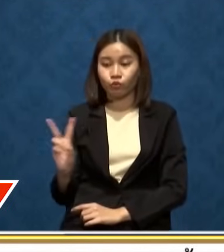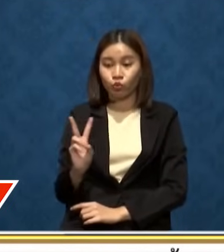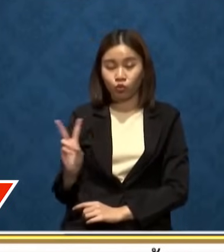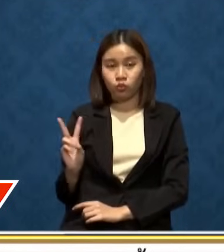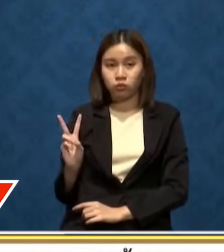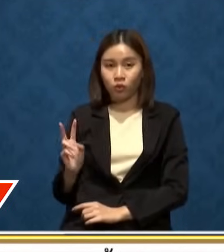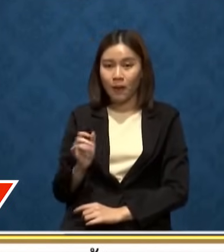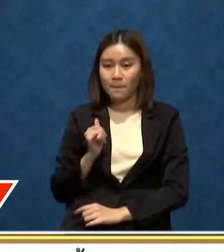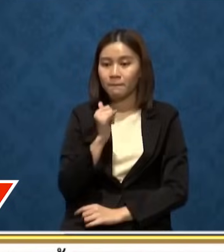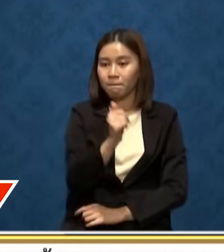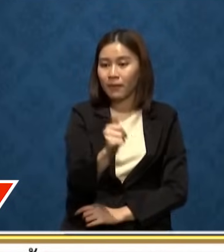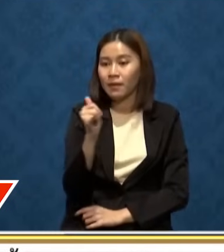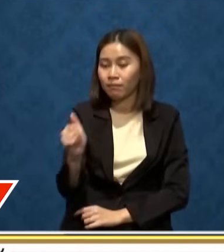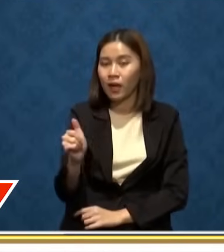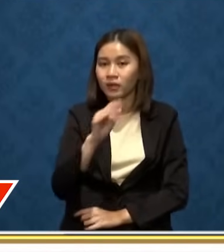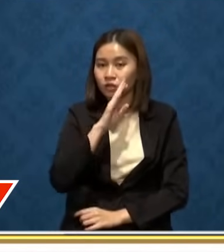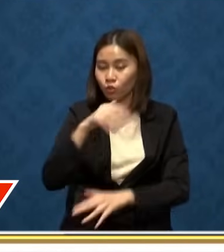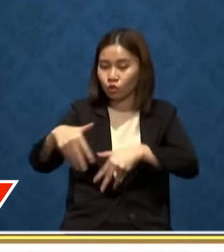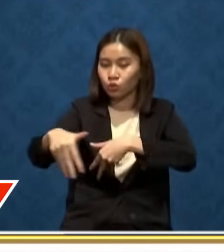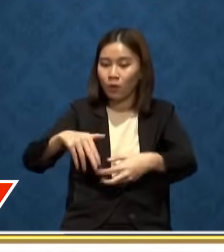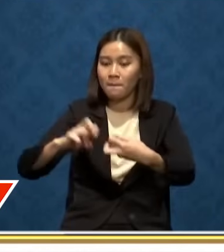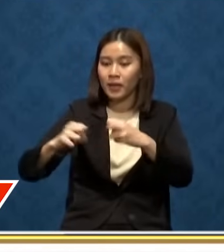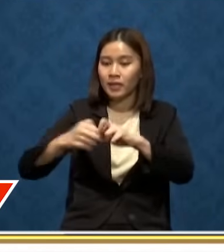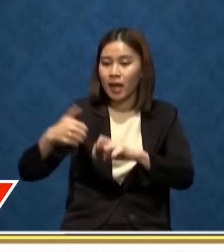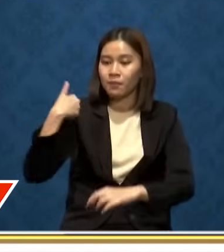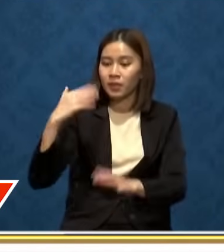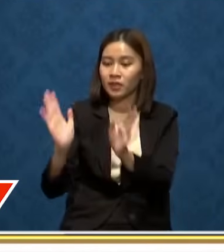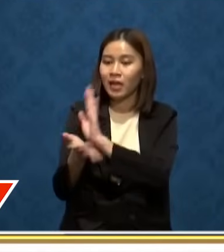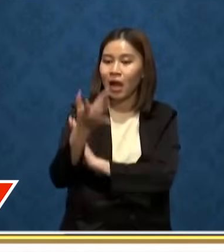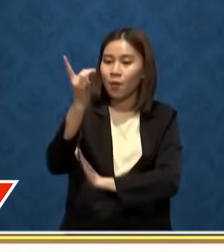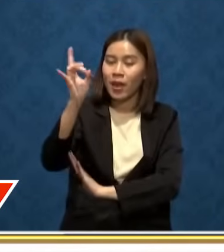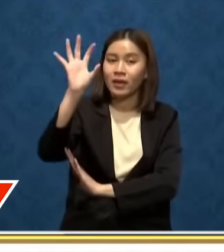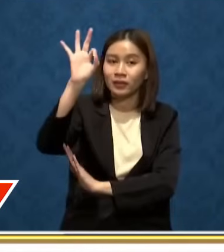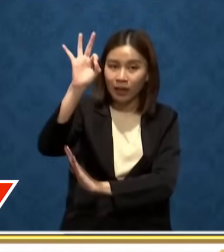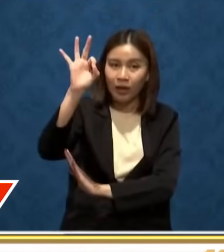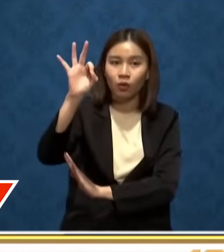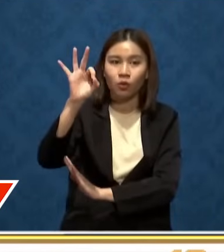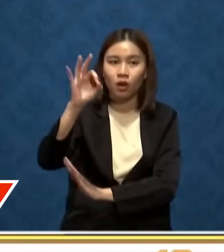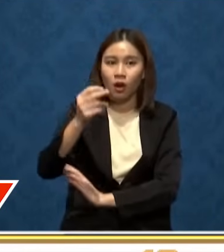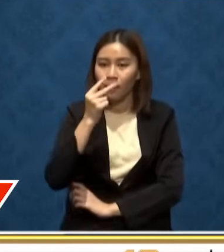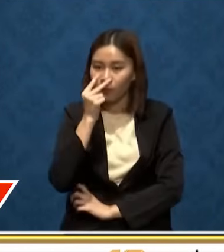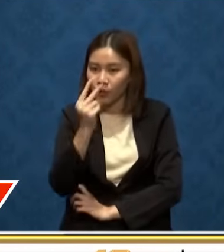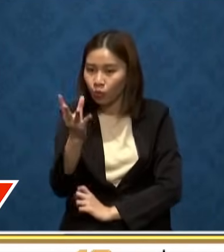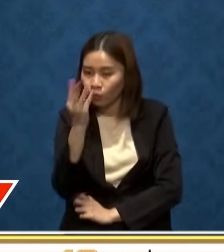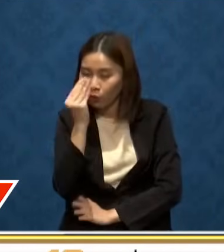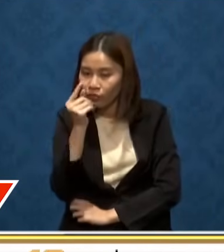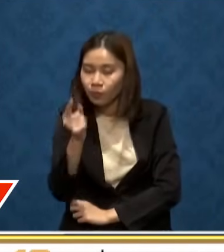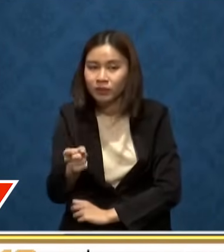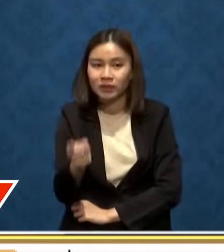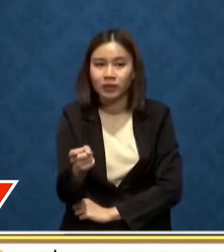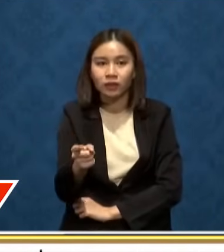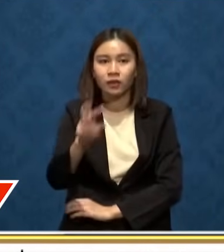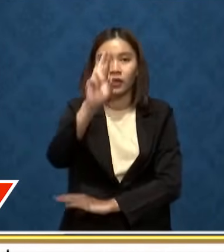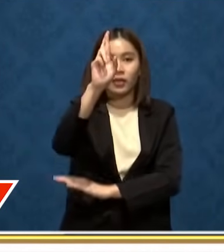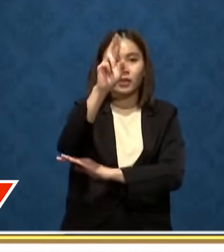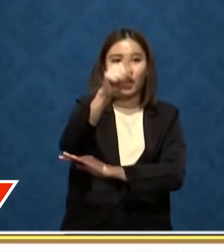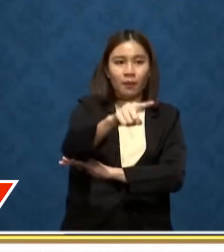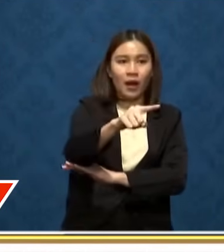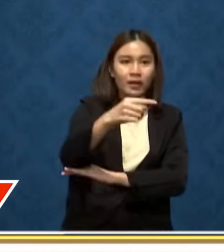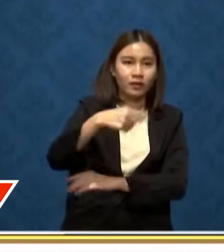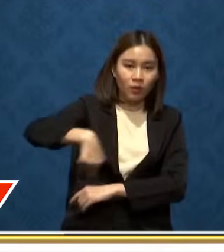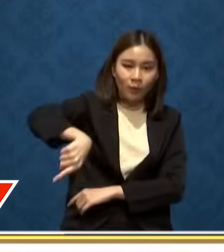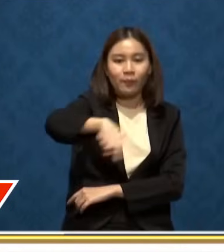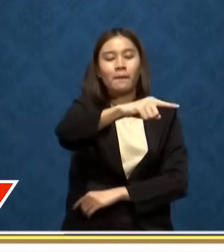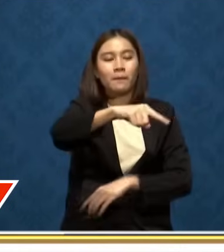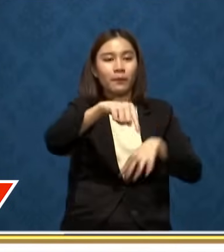ที่ทุกครั้งที่มีปัญหาเช้า 8:00 น 9:00 นลงพื้นที่ไปดูสถานการณ์จริงเที่ยงบ่ายรีบกลับสถ